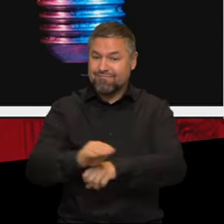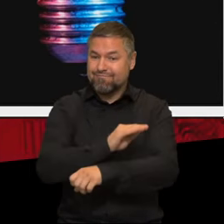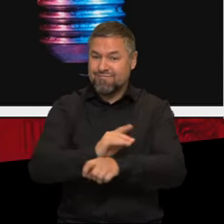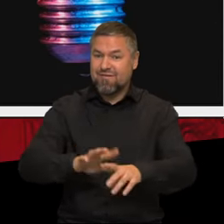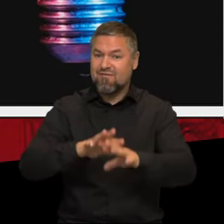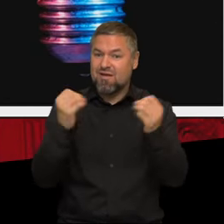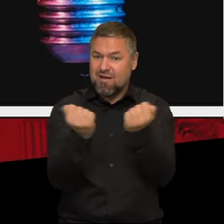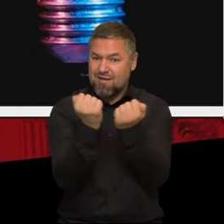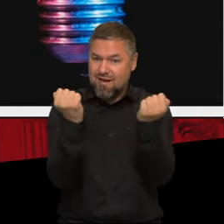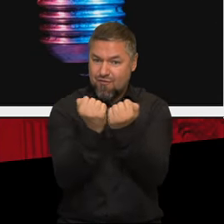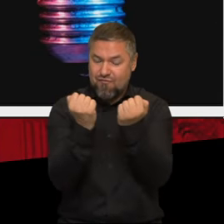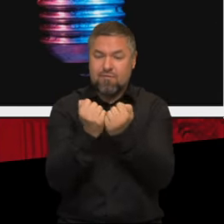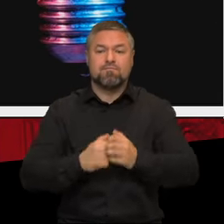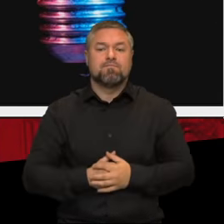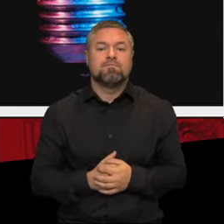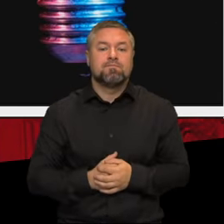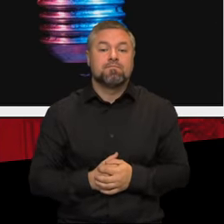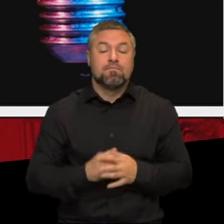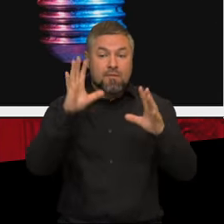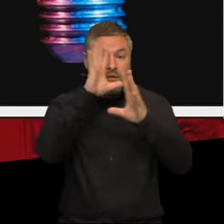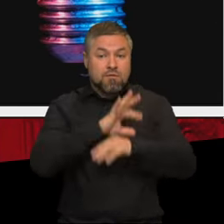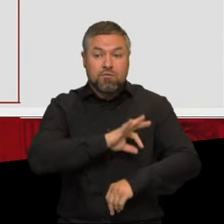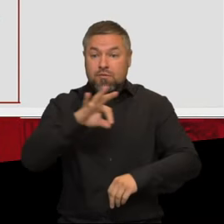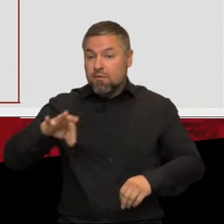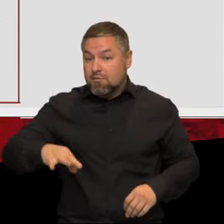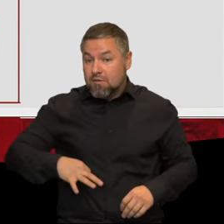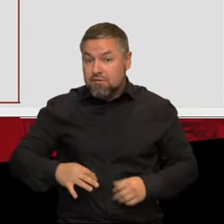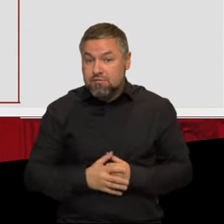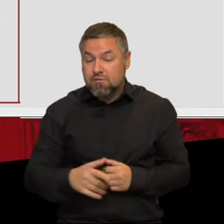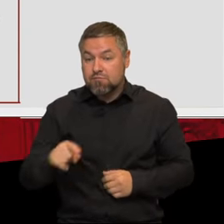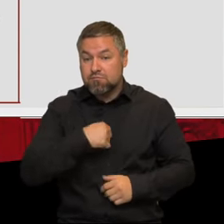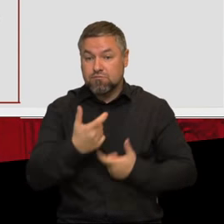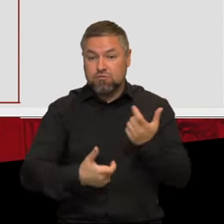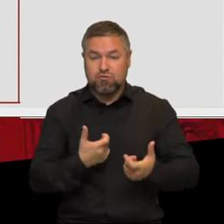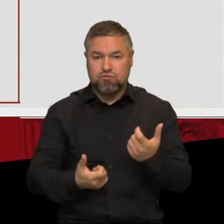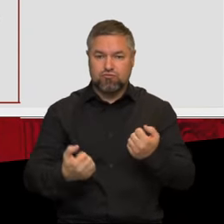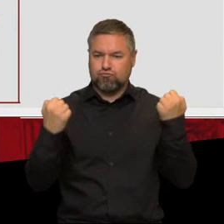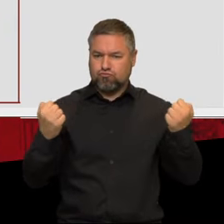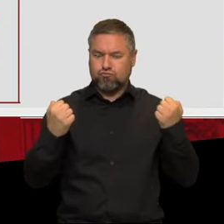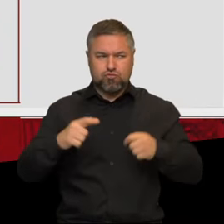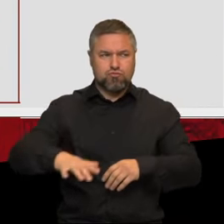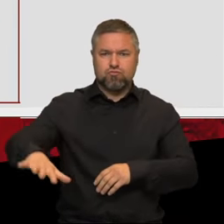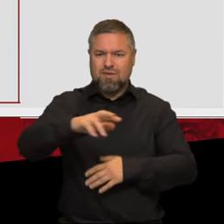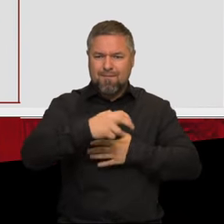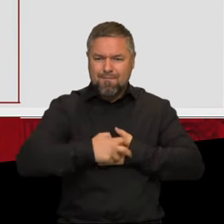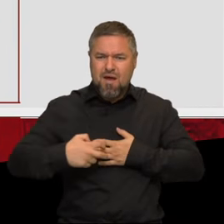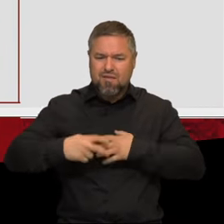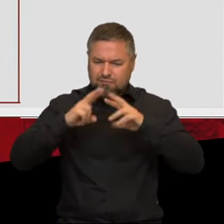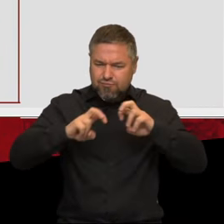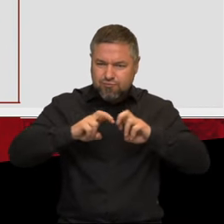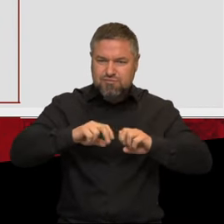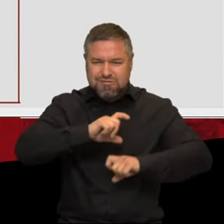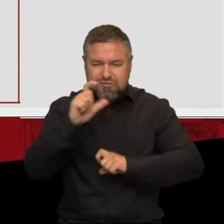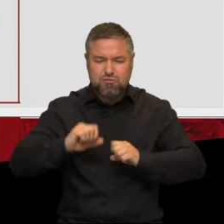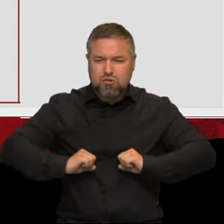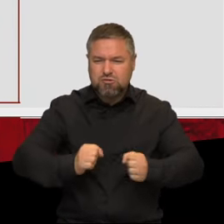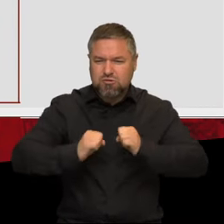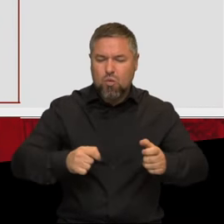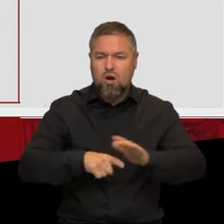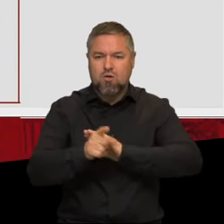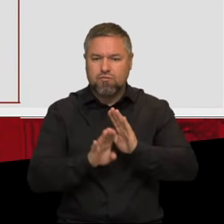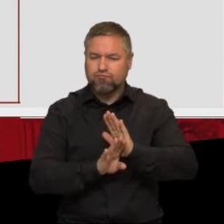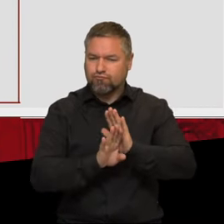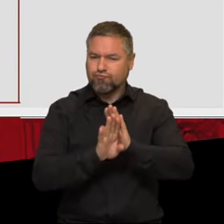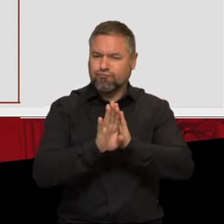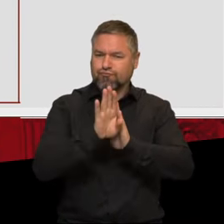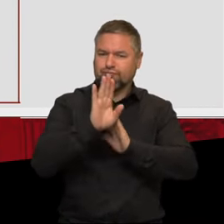Przedsiębiorczości w Krakowie. Szanowni Państwo, stając się coraz silniejszym ośrodkiem badawczym, nieustannie podejmujemy działania na rzecz